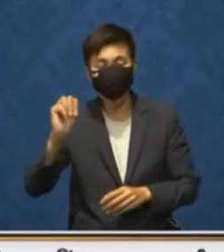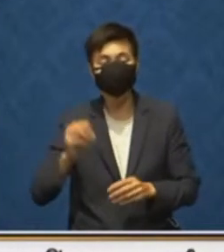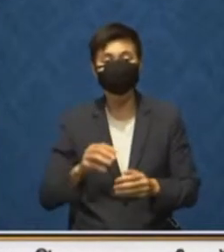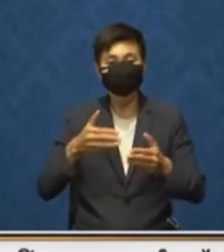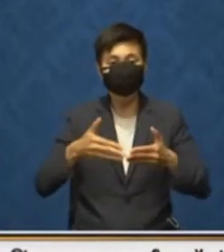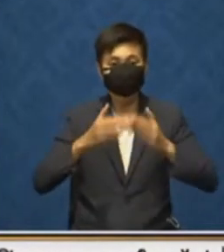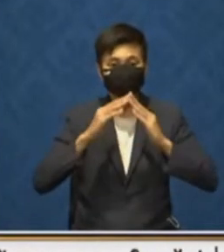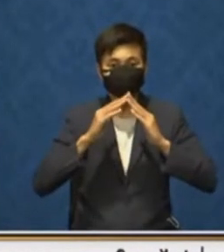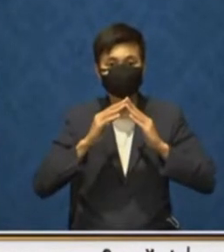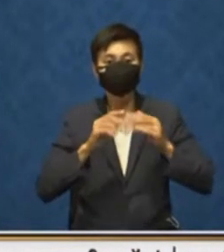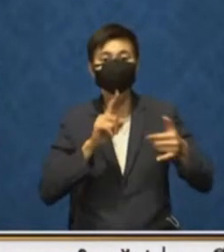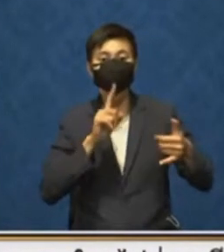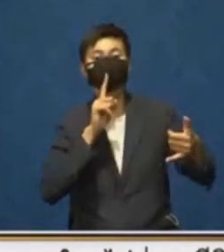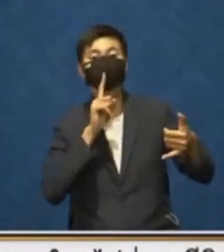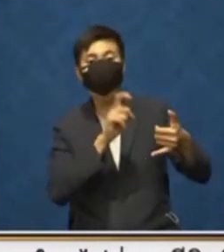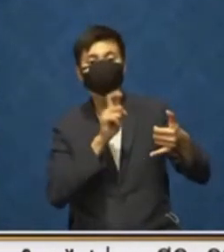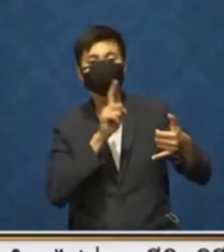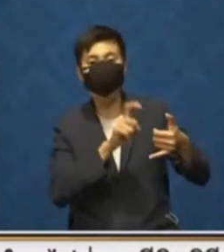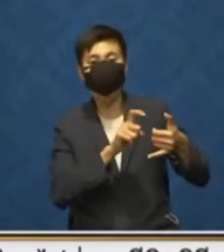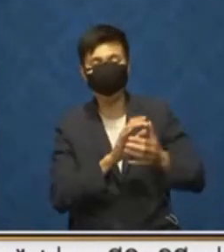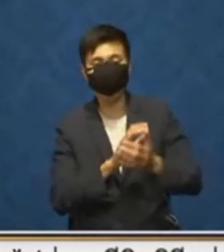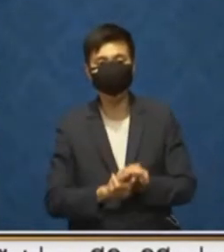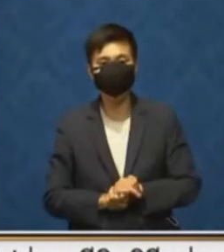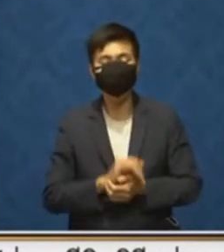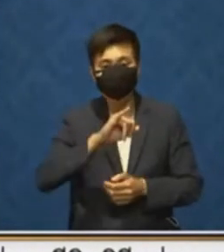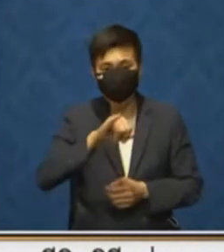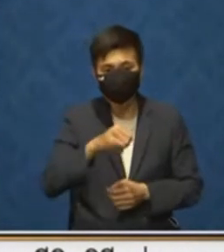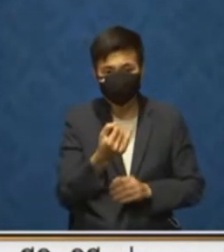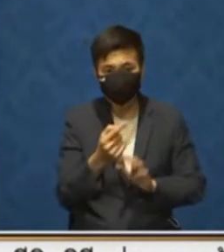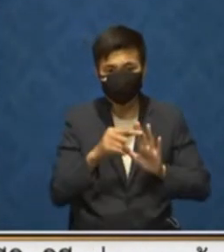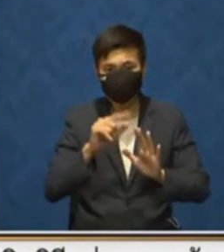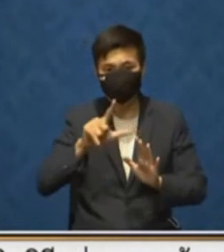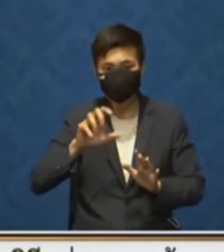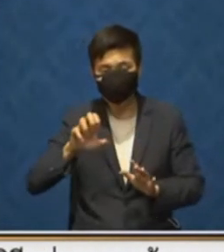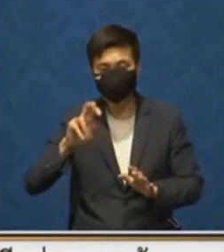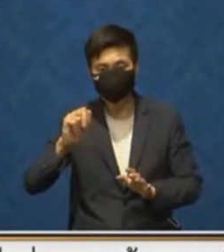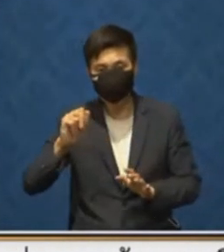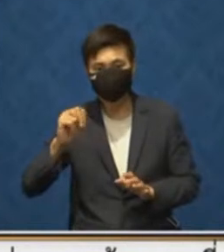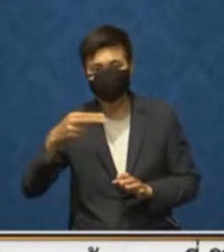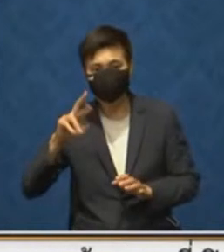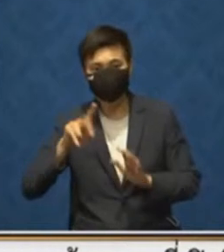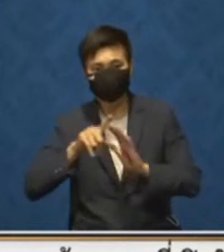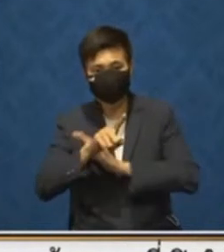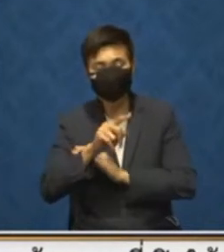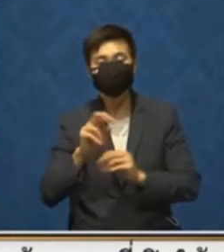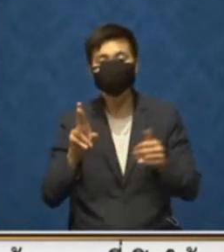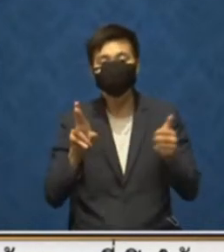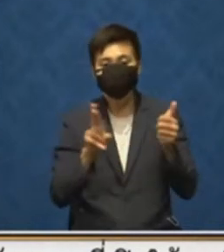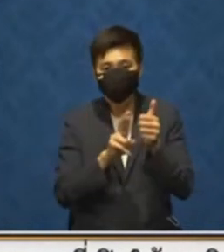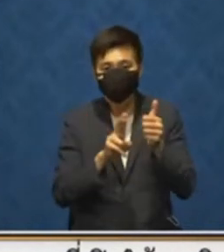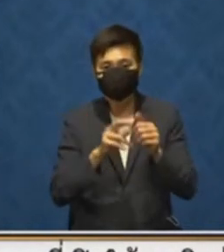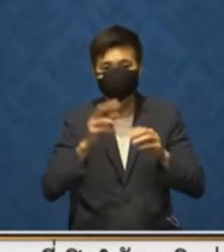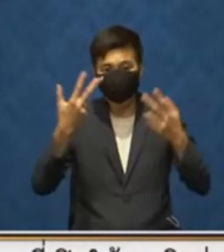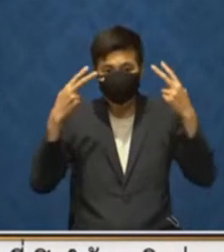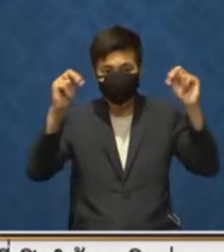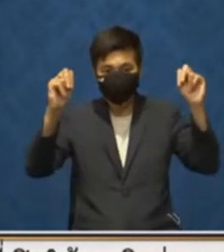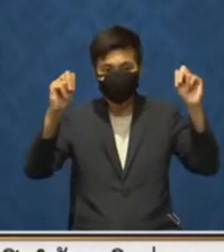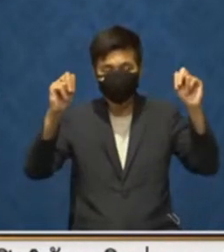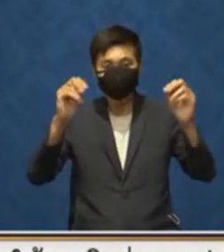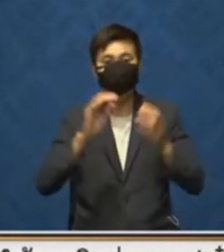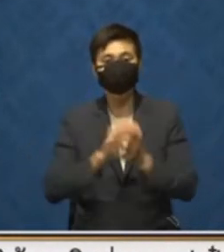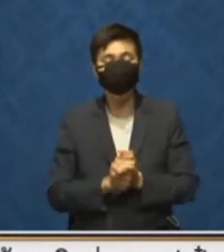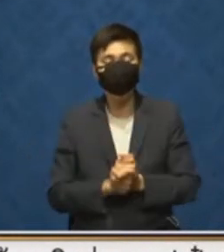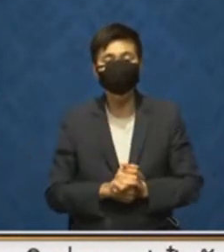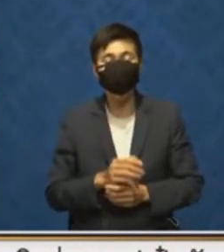สอบกับให้คุณจุรินทร์ลักษณวิศิษฏ์รองนายกรัฐมนตรีเป็นหัวหน้าคณะสอบคุณ